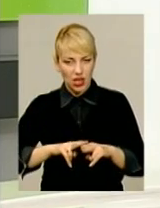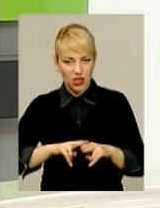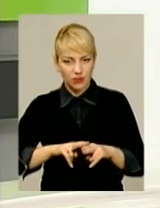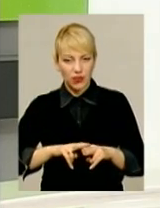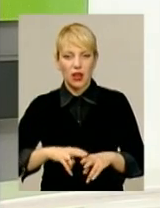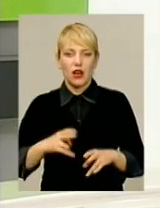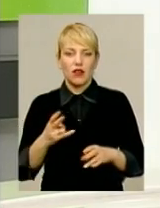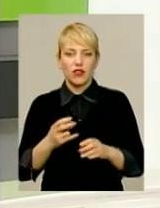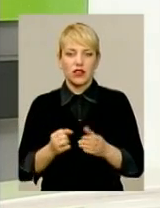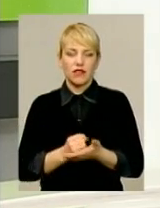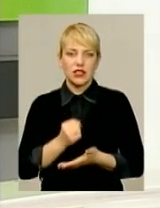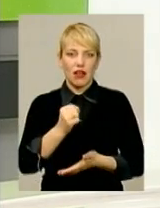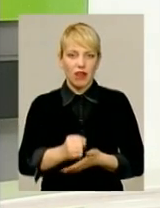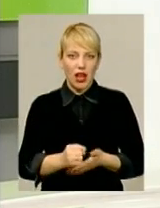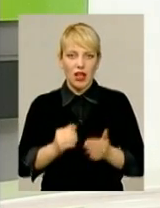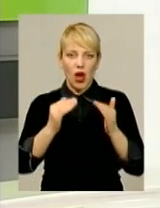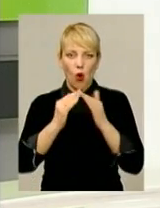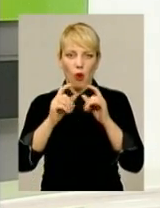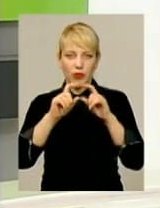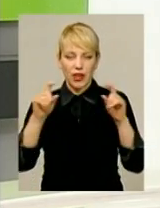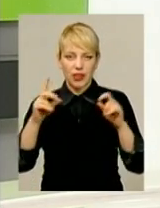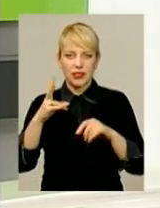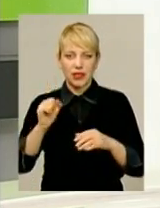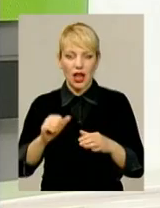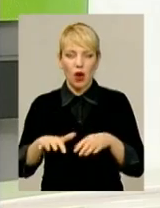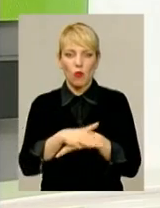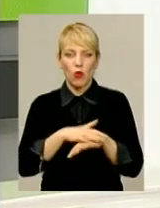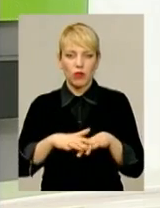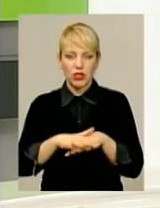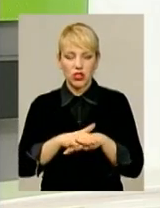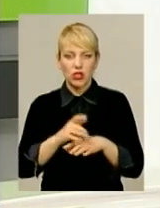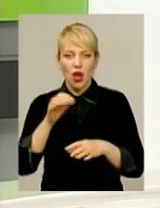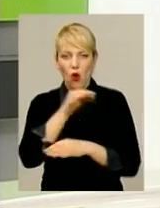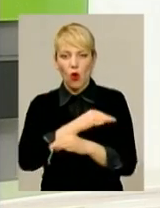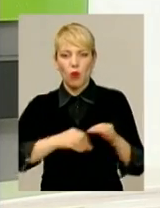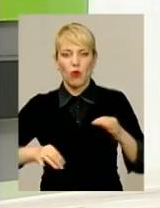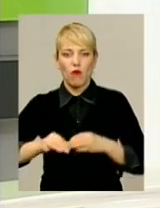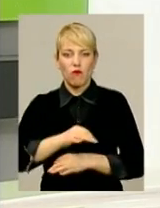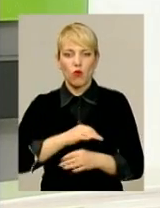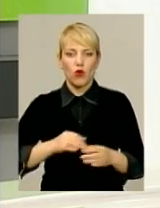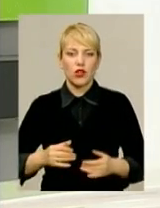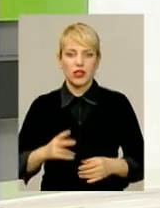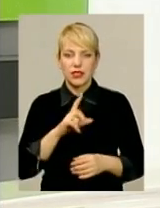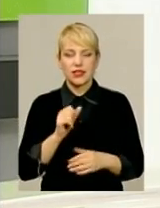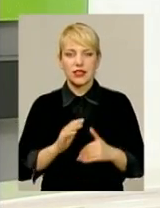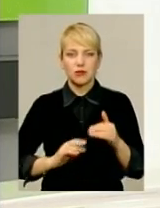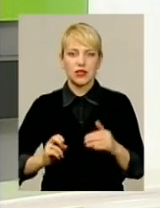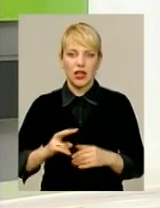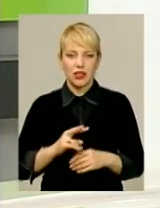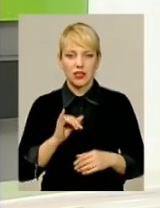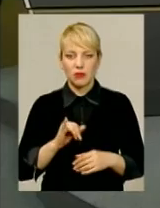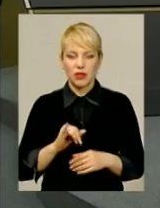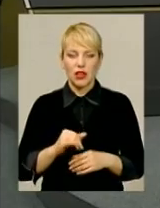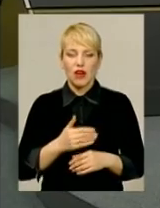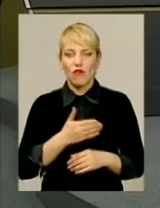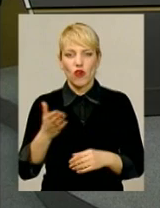архітектор-проєктувальник, він виставляє об'єкти на публічне обговорення, принаймні хоча б зі спеціалістами. І вони